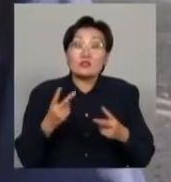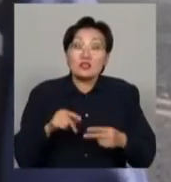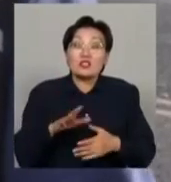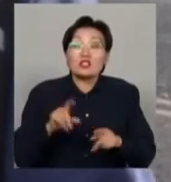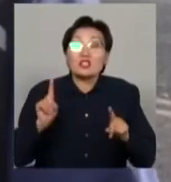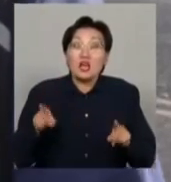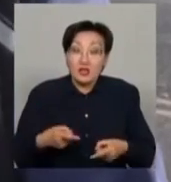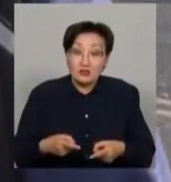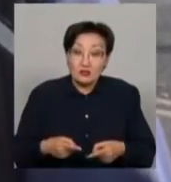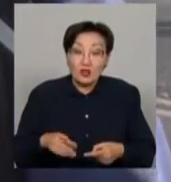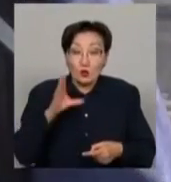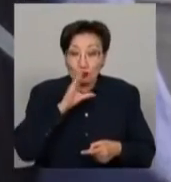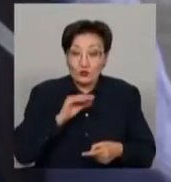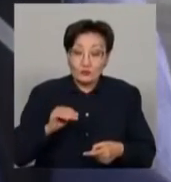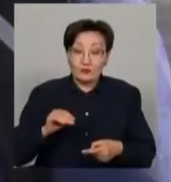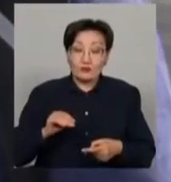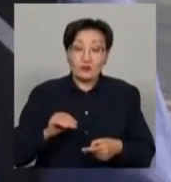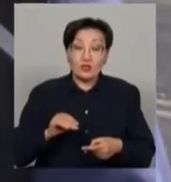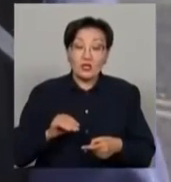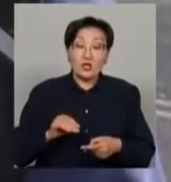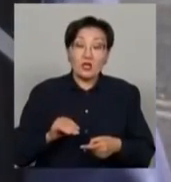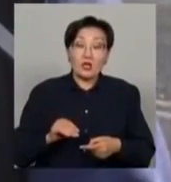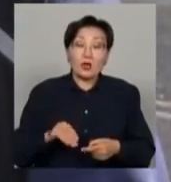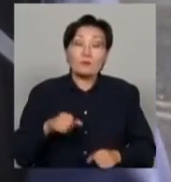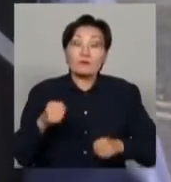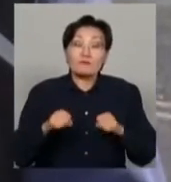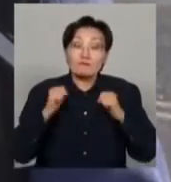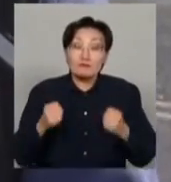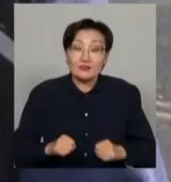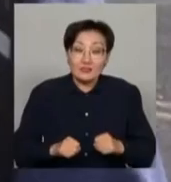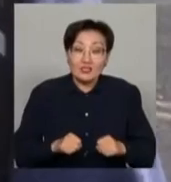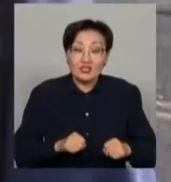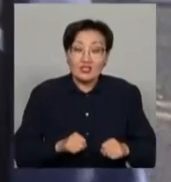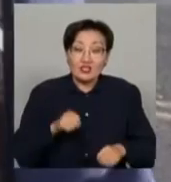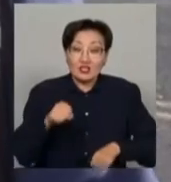даже успел быстрее ездить, чем